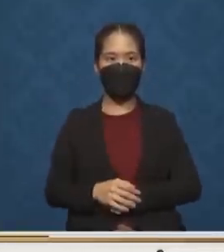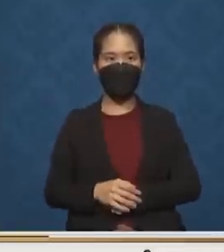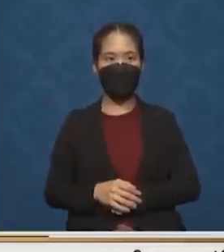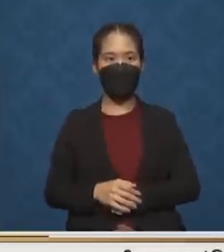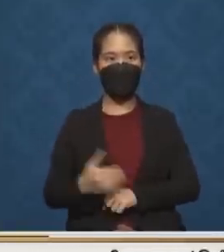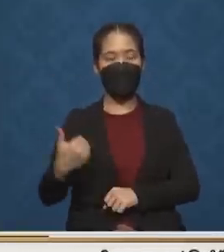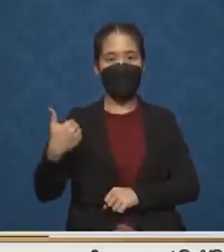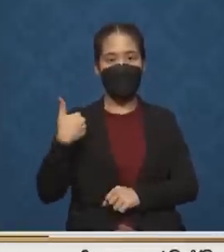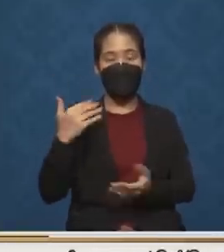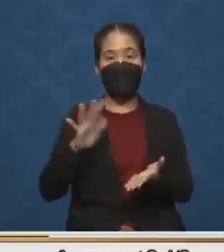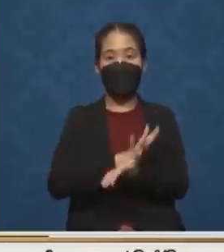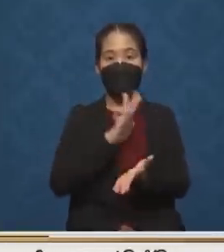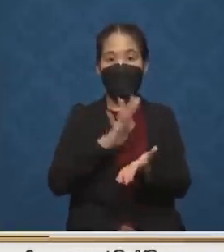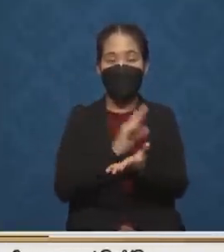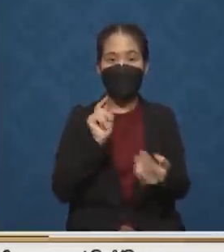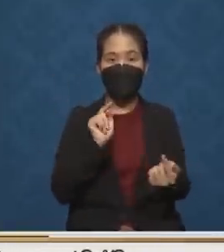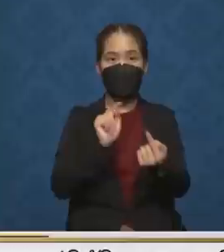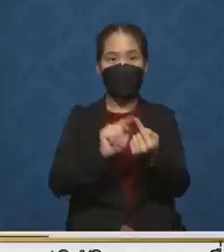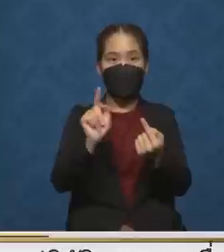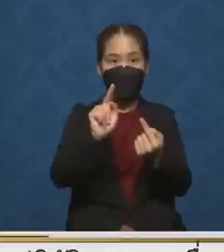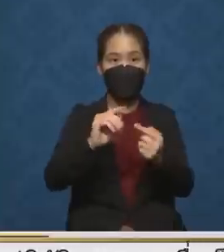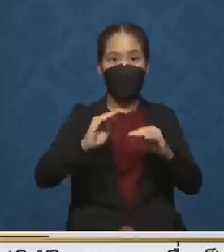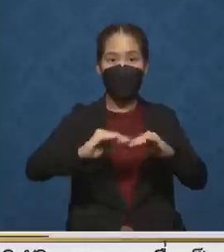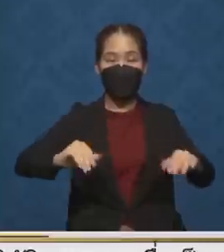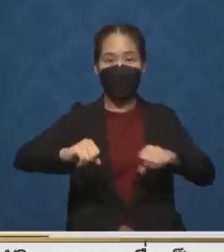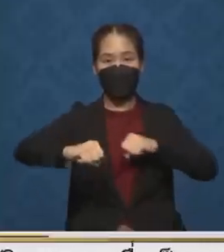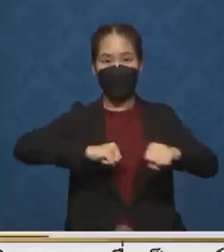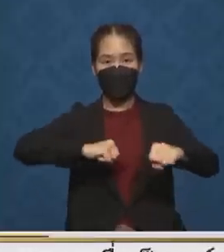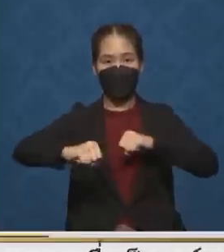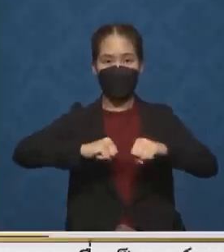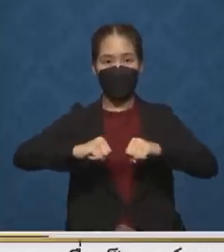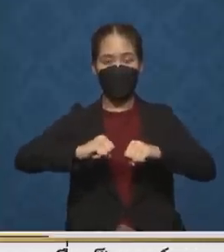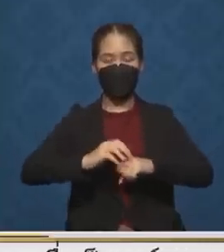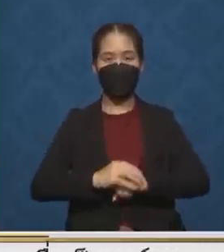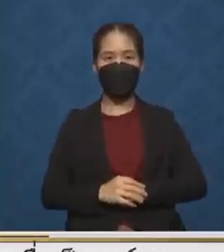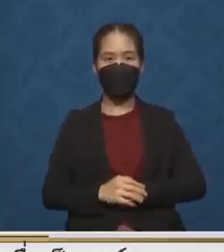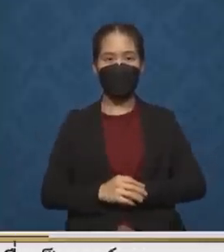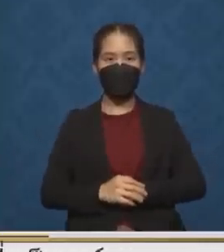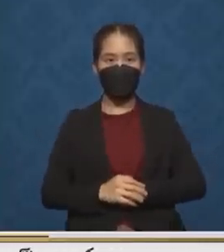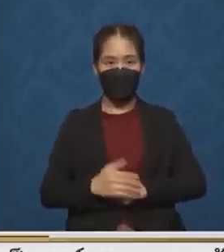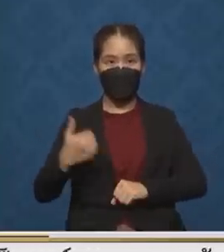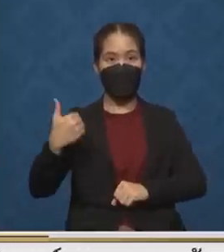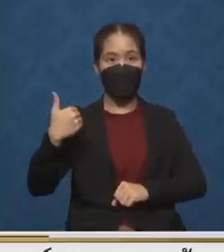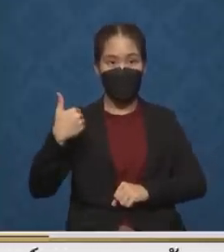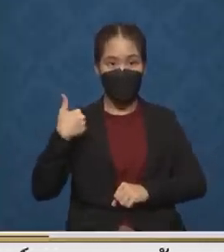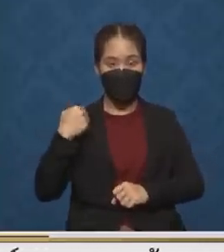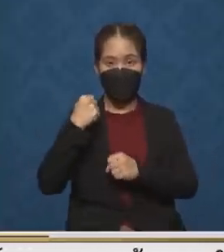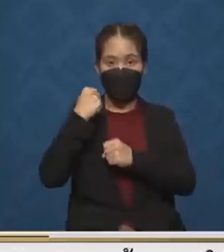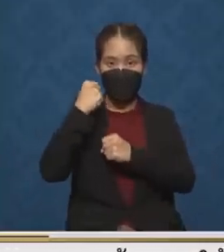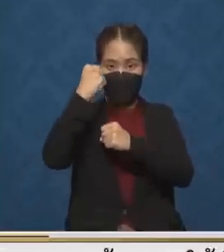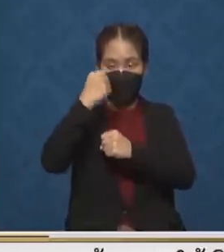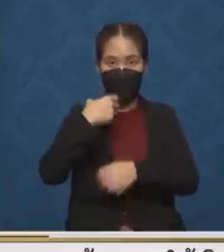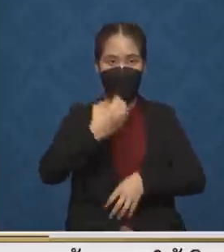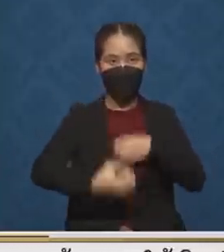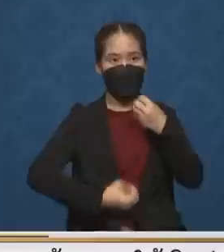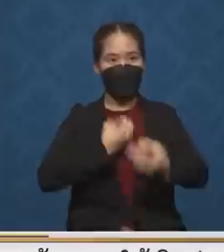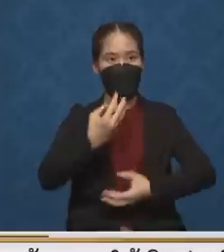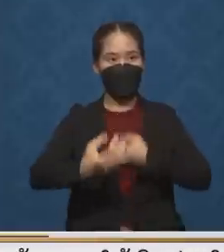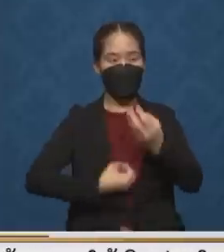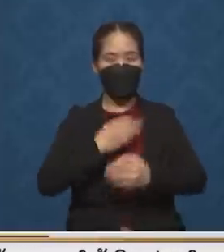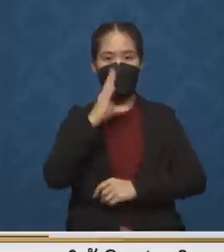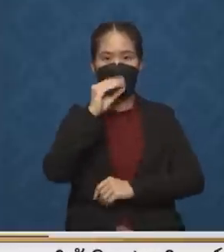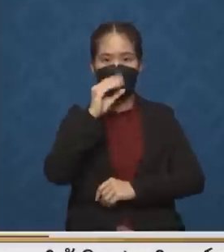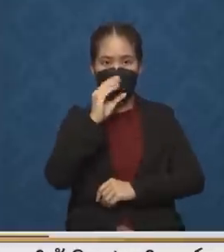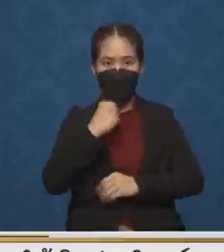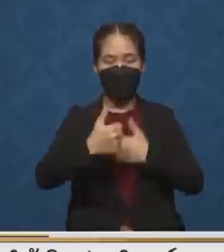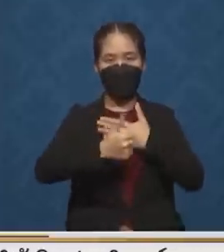มีเอกสารไปถึงน้องๆยาวชนคนหนุ่มสาวที่ออกมาแดงความเห็น ออกมาแดงความคิด ผ่านชองท